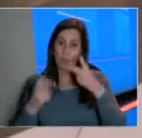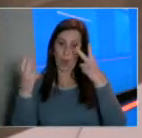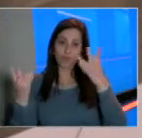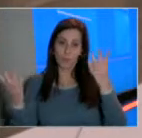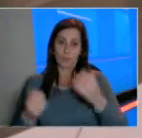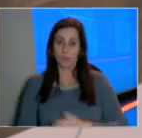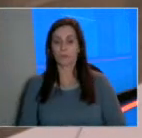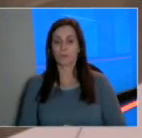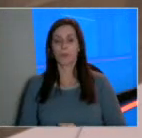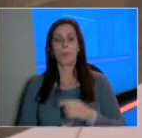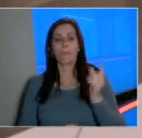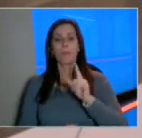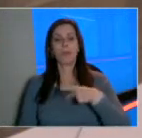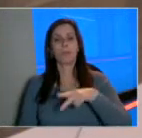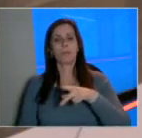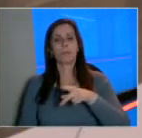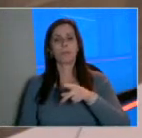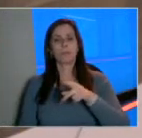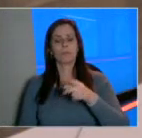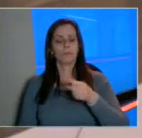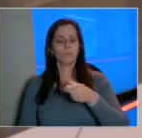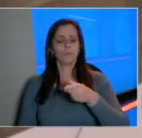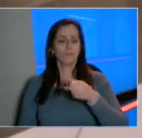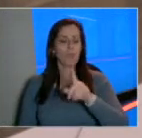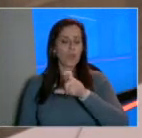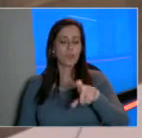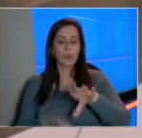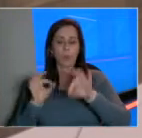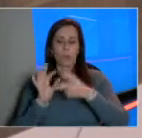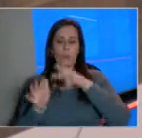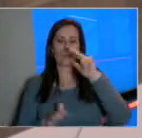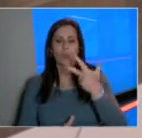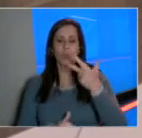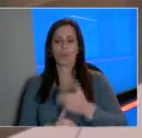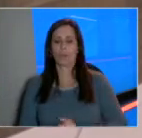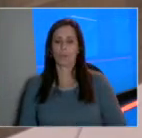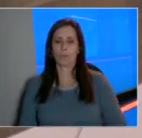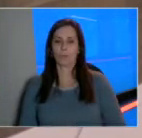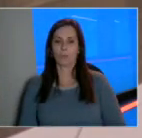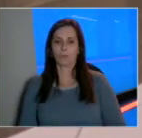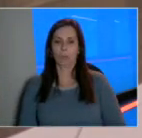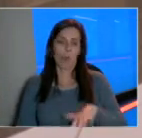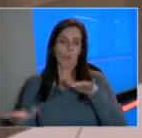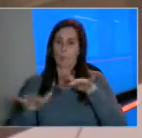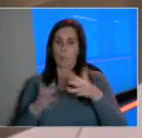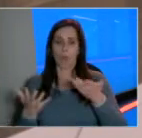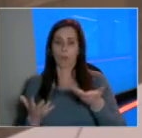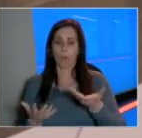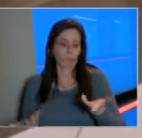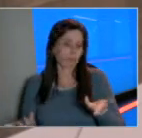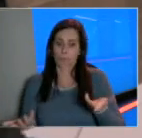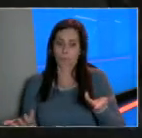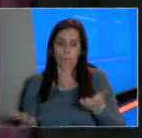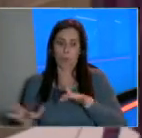חשוב. מי לדעתך אחראי להחלטה שאנחנו יוצאים לבחירות בפעם השלישית השנה? הממשלה, בכל